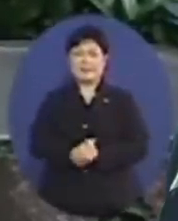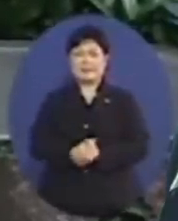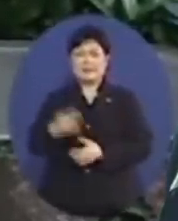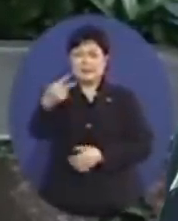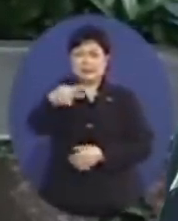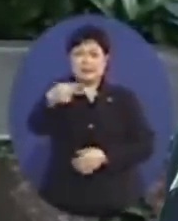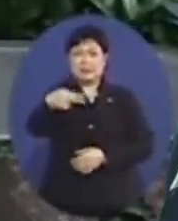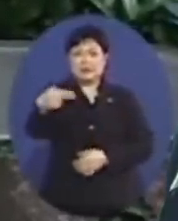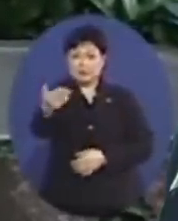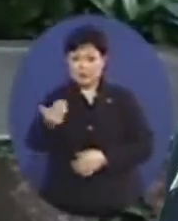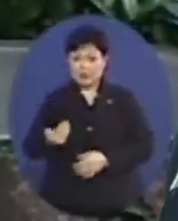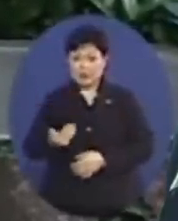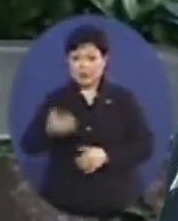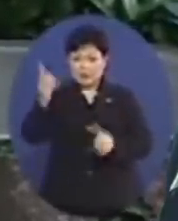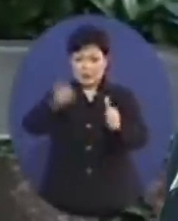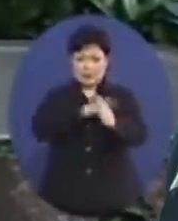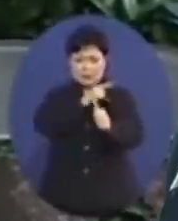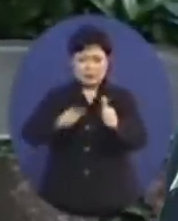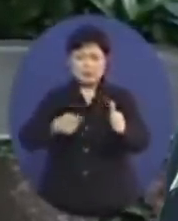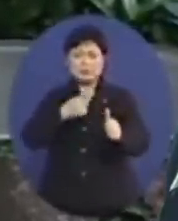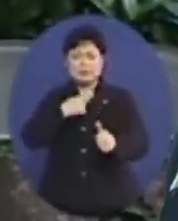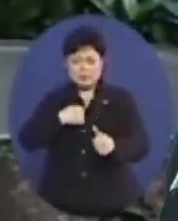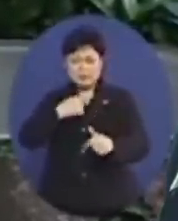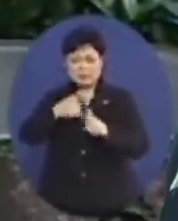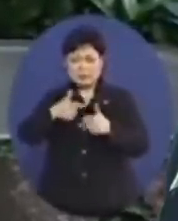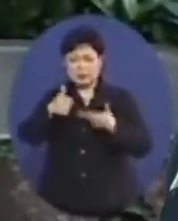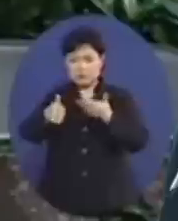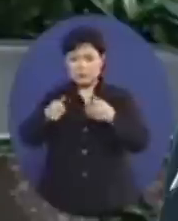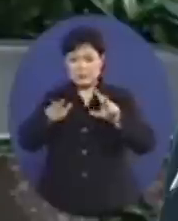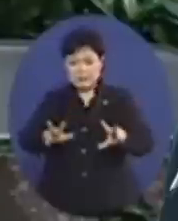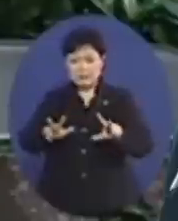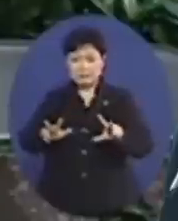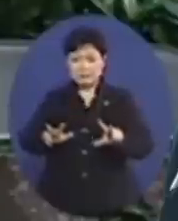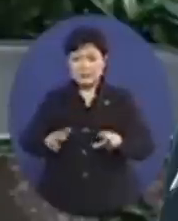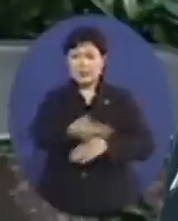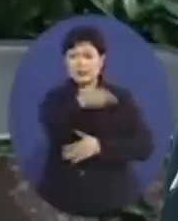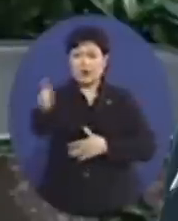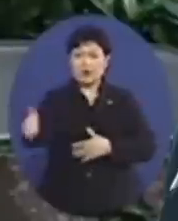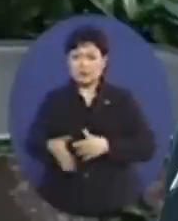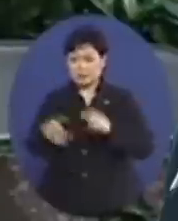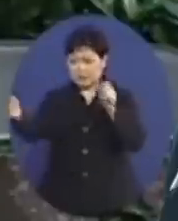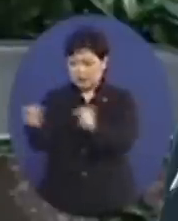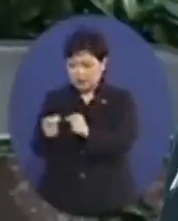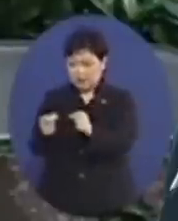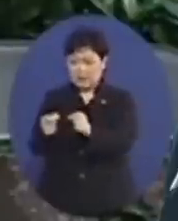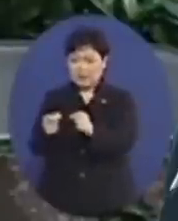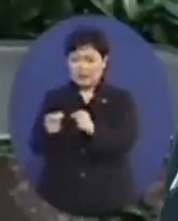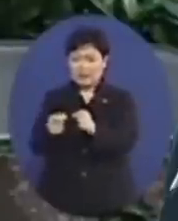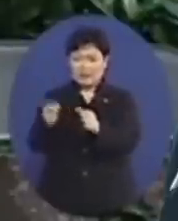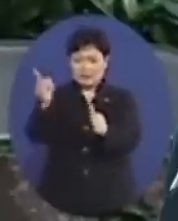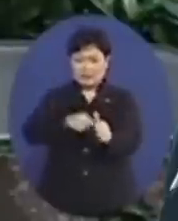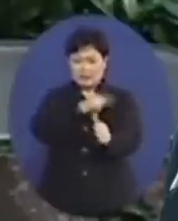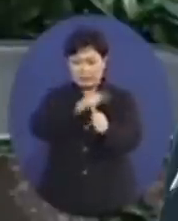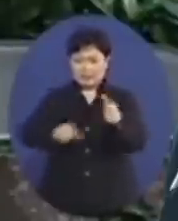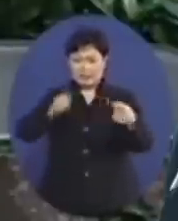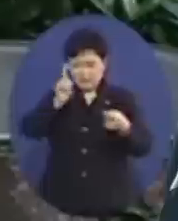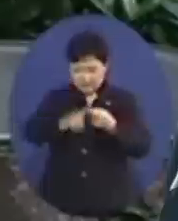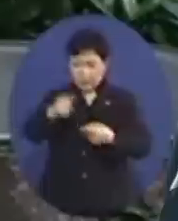2000년 전에 채찍에 맞으신 예수님은 지금 바로 여러분 곁에 채찍 맞은 그대로 와 계신